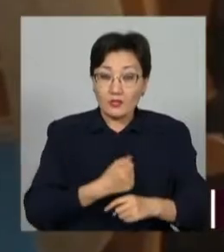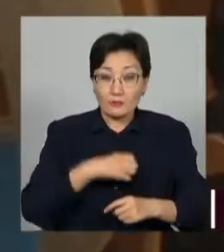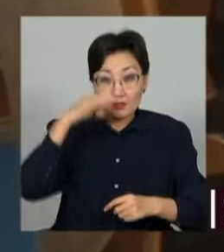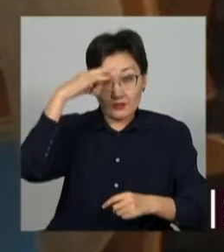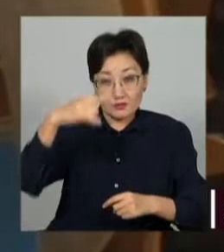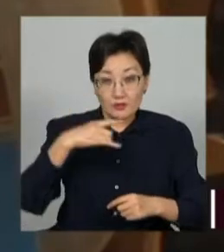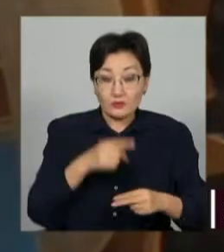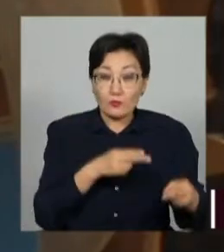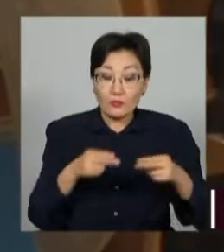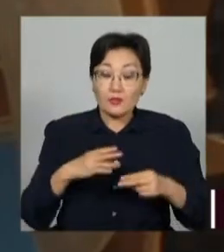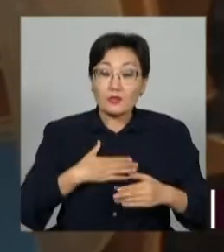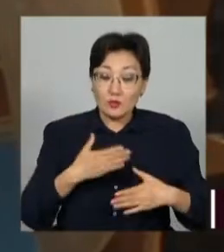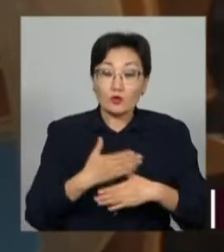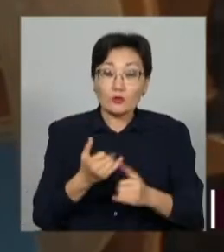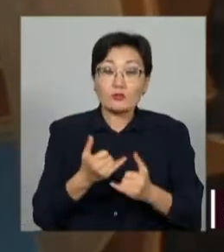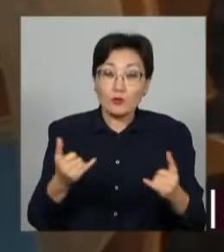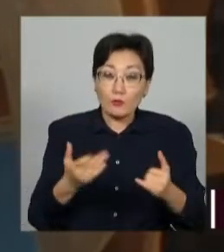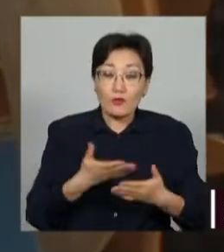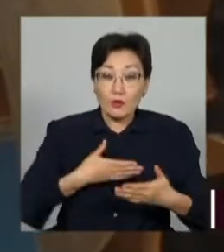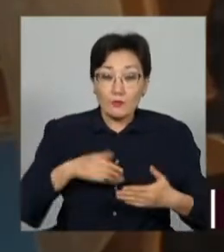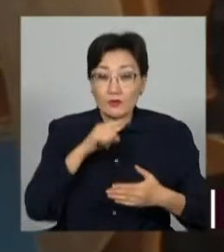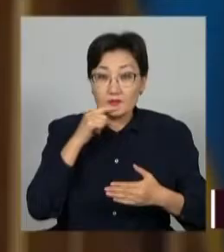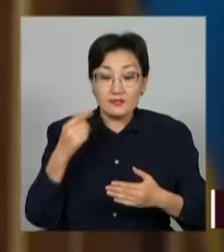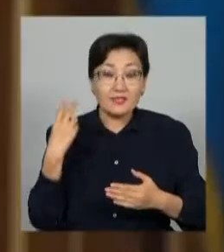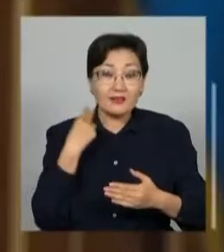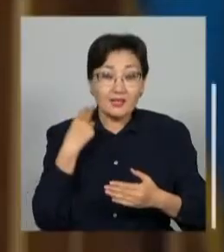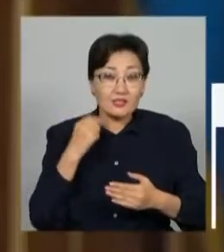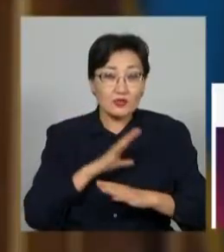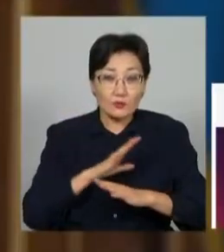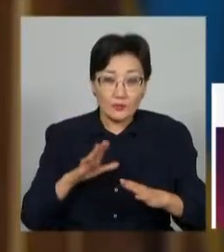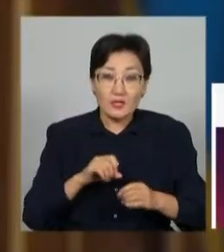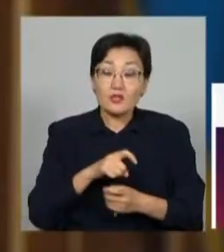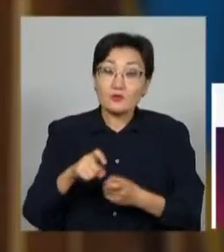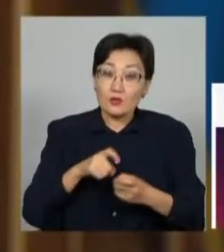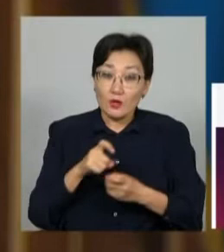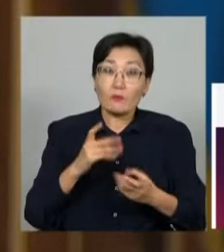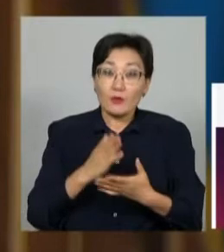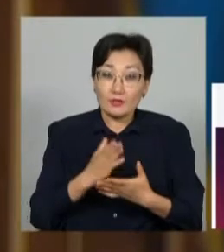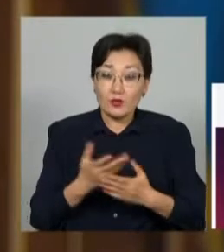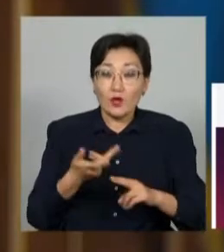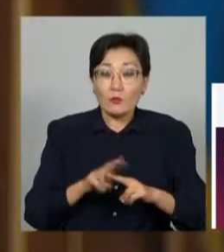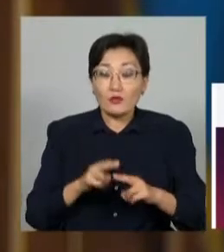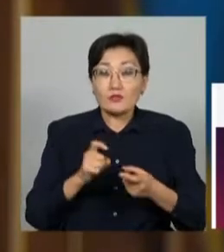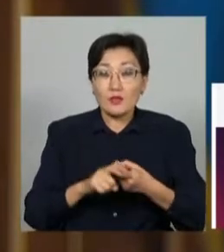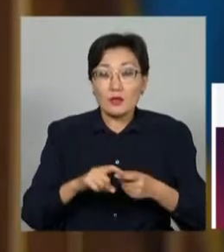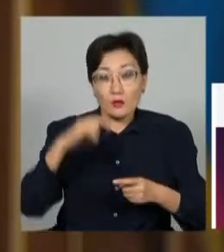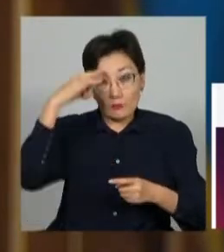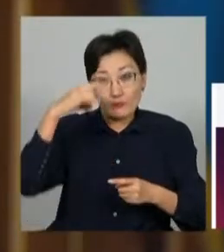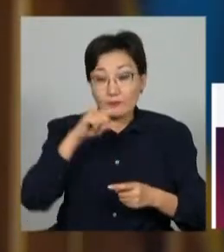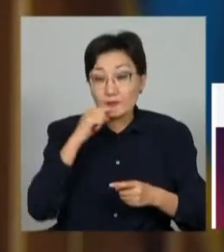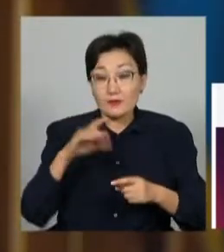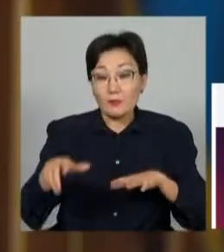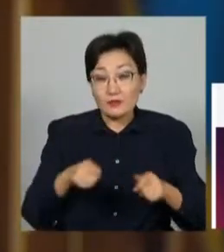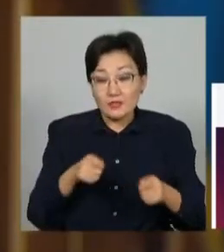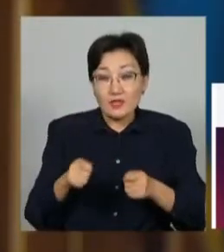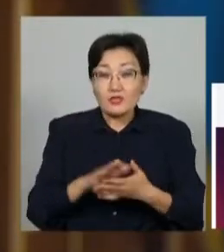келіп, бізге көмек қолын созды. Ол үшін біз Ресейге қарыз болып қалдық деген қауесеттерге келетін болсам, бұл жөнінде ел президенті Владимир